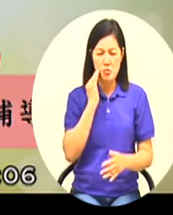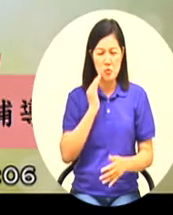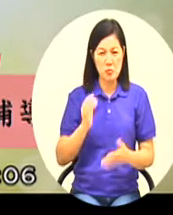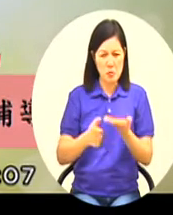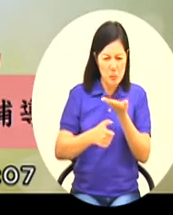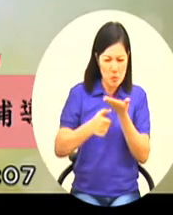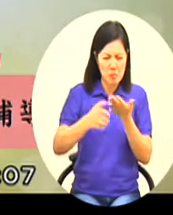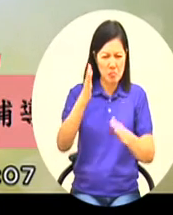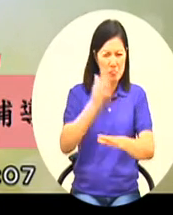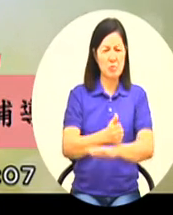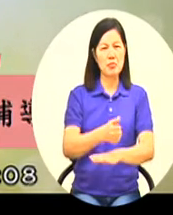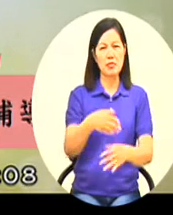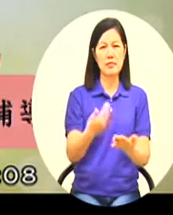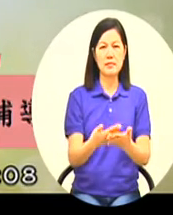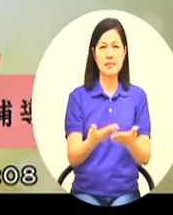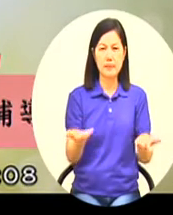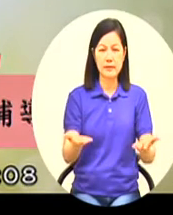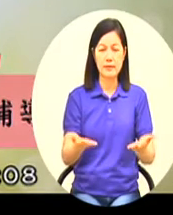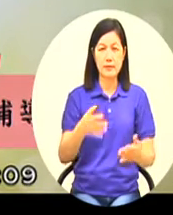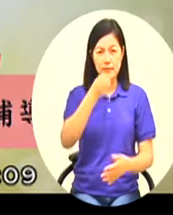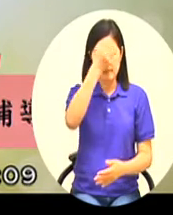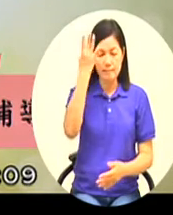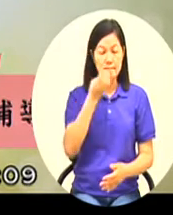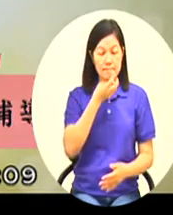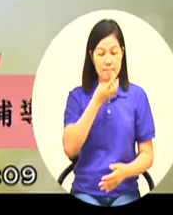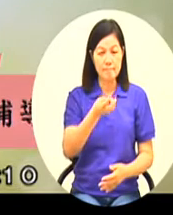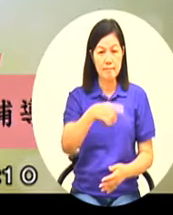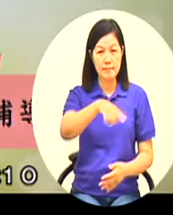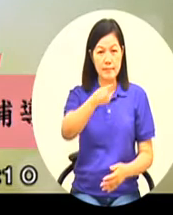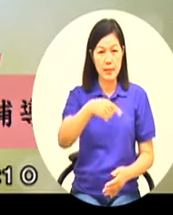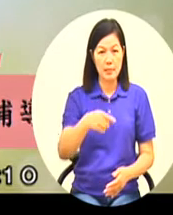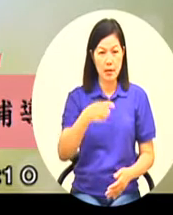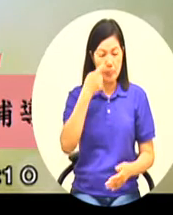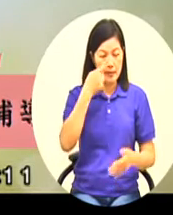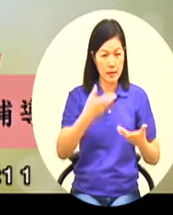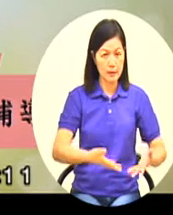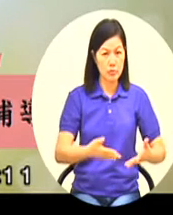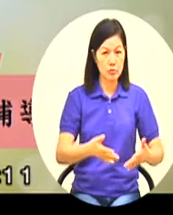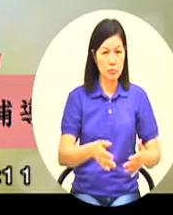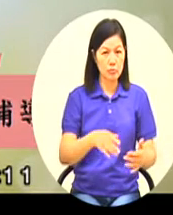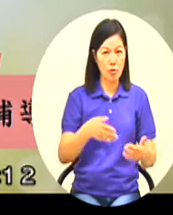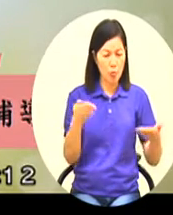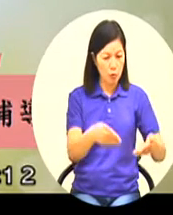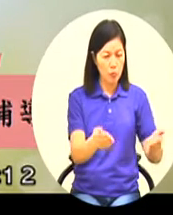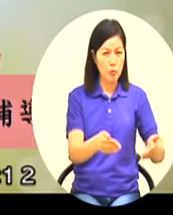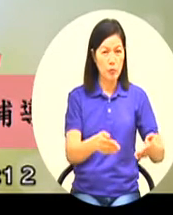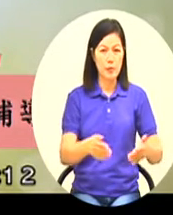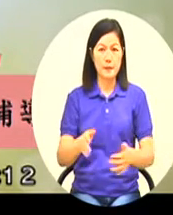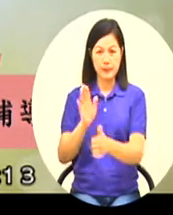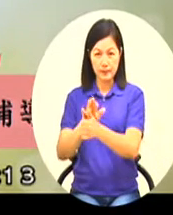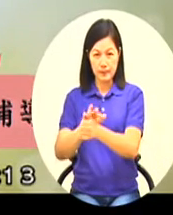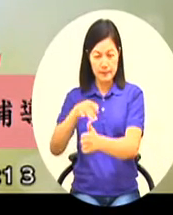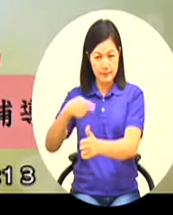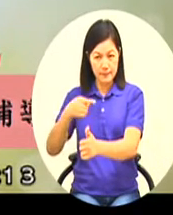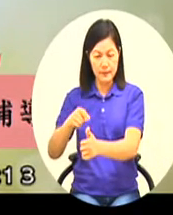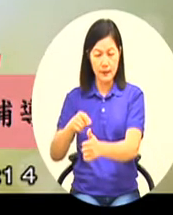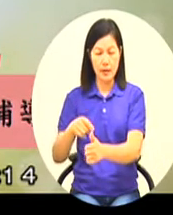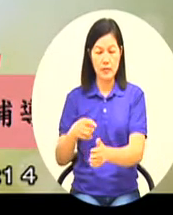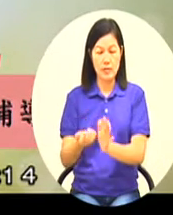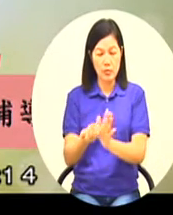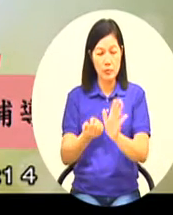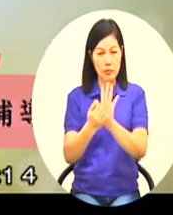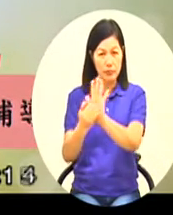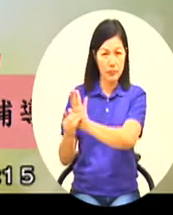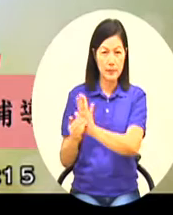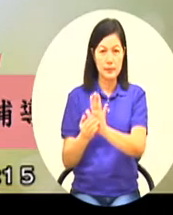毒的这个学生或青少年，我们就着重在于治疗跟辅导，所以构成这个侦查、预防、辅导的